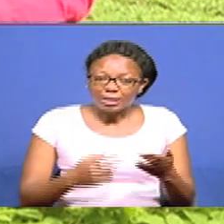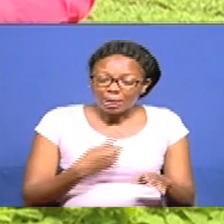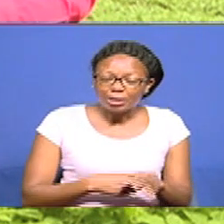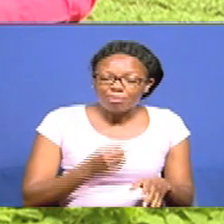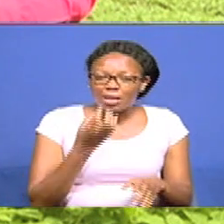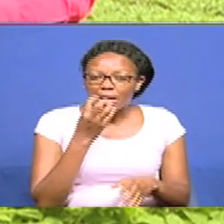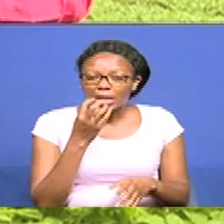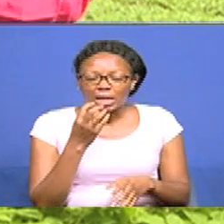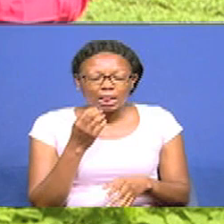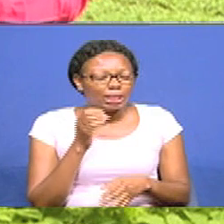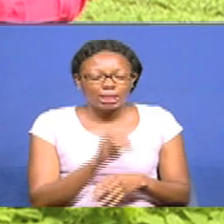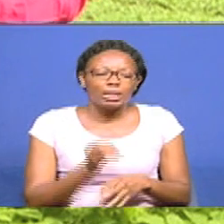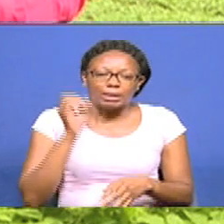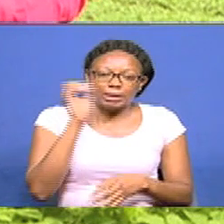shilingi